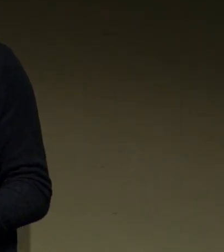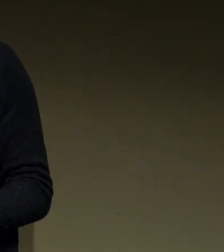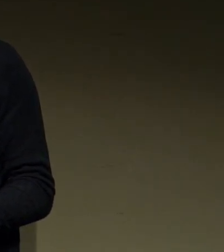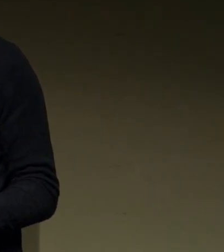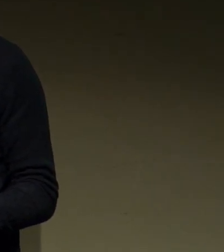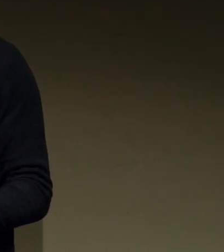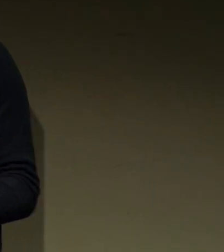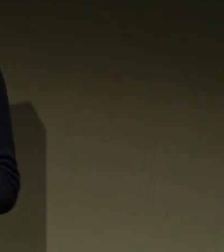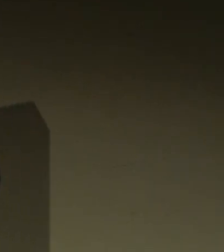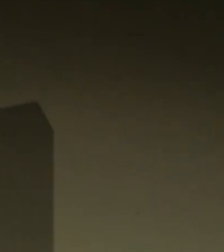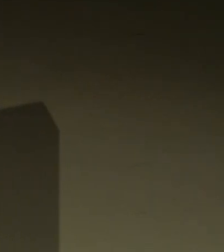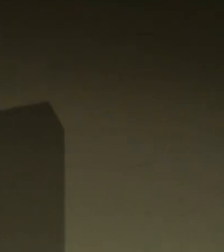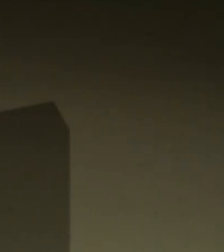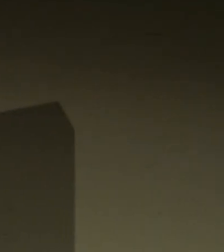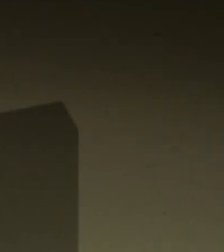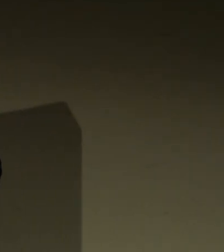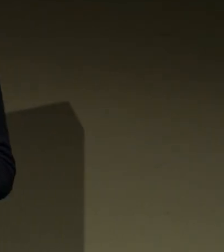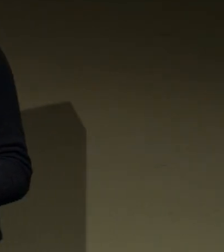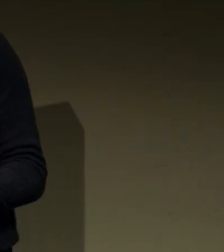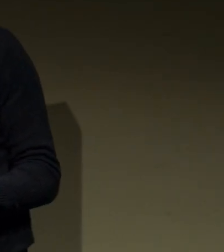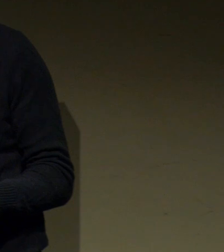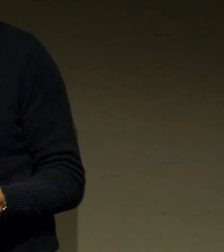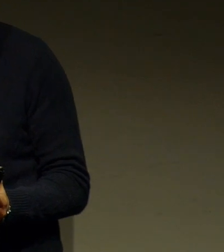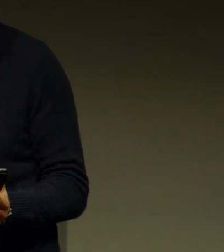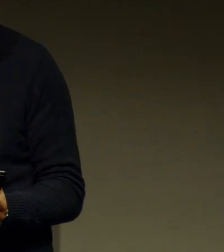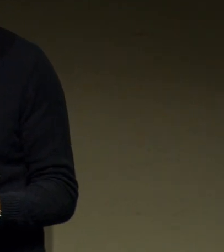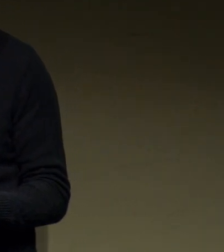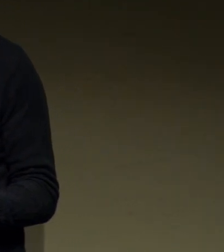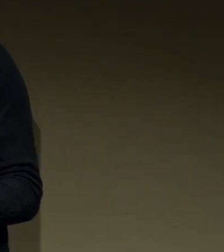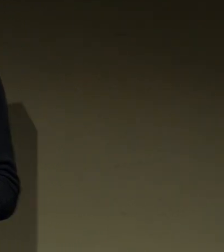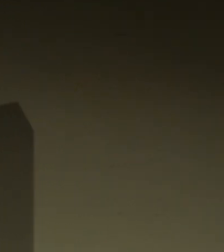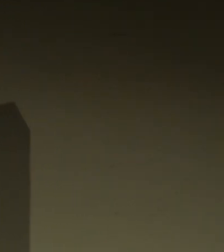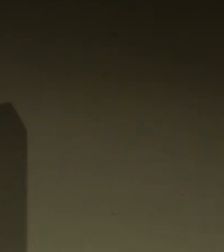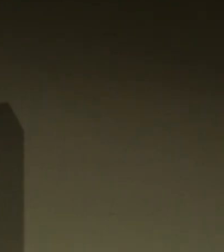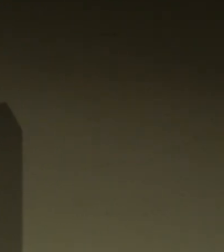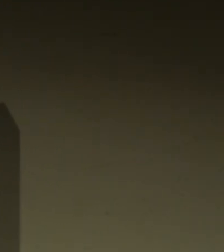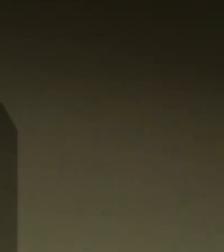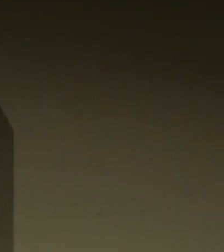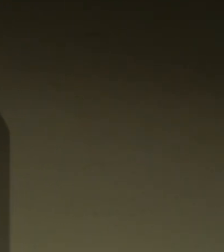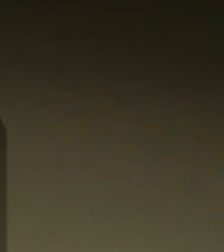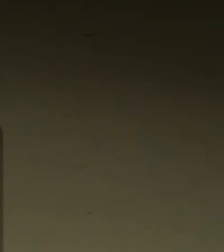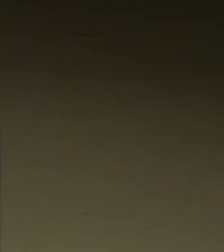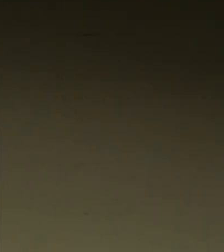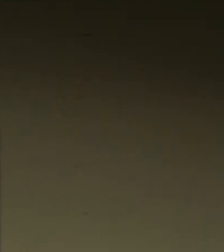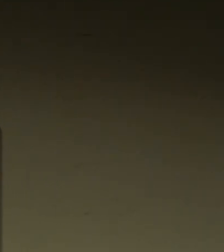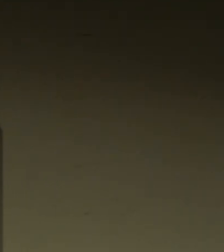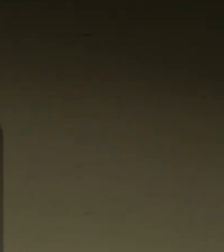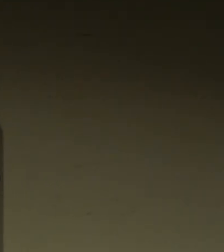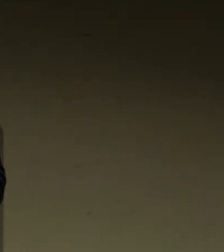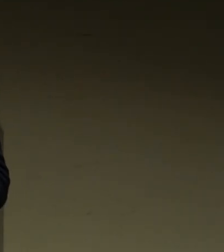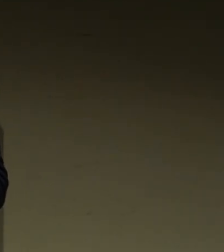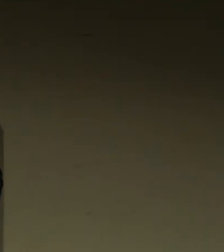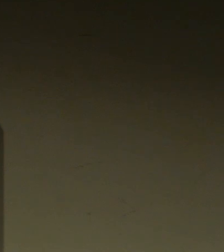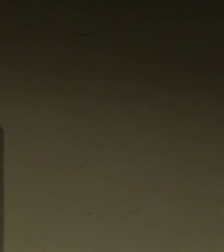století. Já jsem moc rád, že tady můžu přivítat Jana Kalouse, ředitele muzea, Petra Blaška, vedoucího oddělení historického